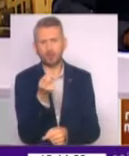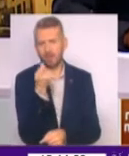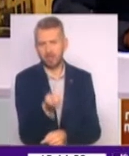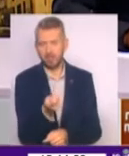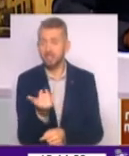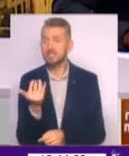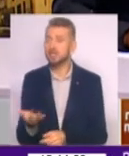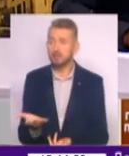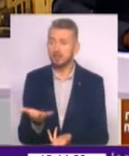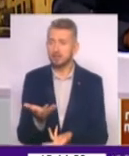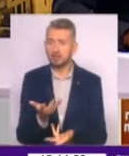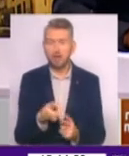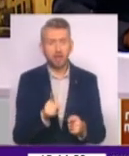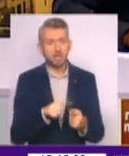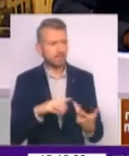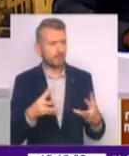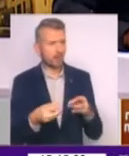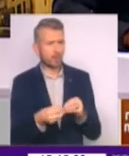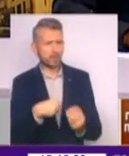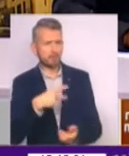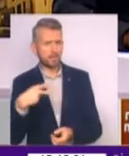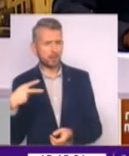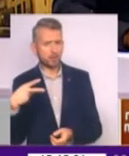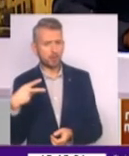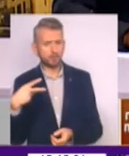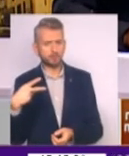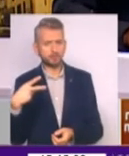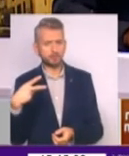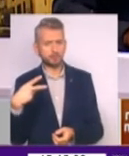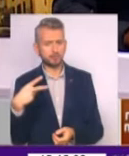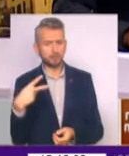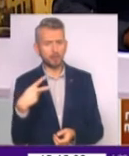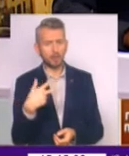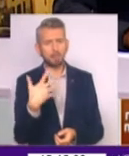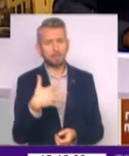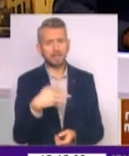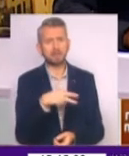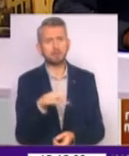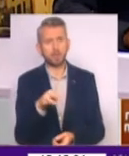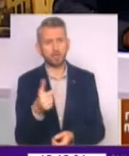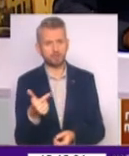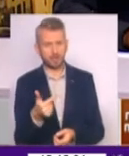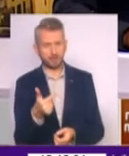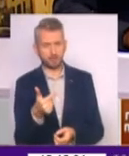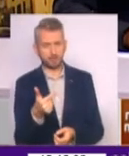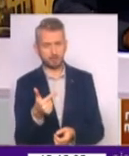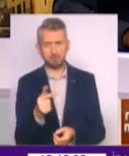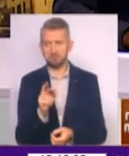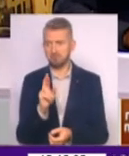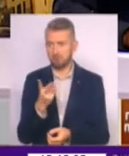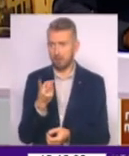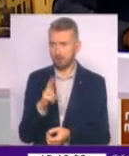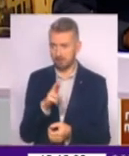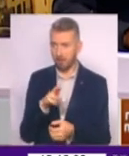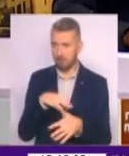скільки? Це виходить близько 50 мільйонів гривень. Ну, як для станції метро, якщо